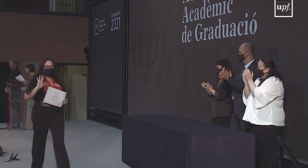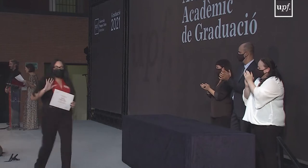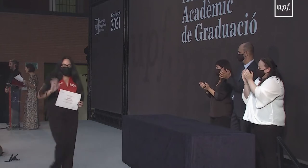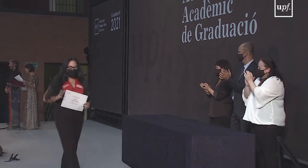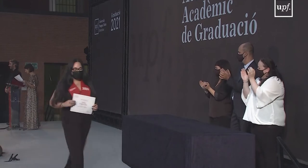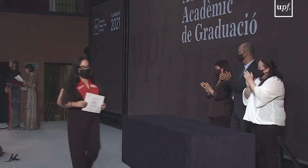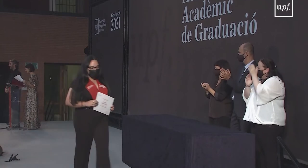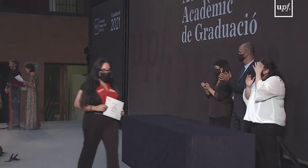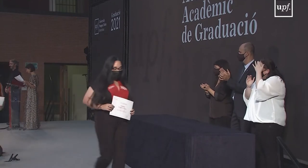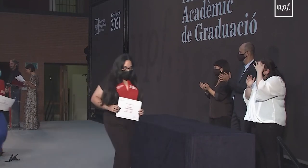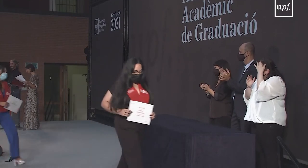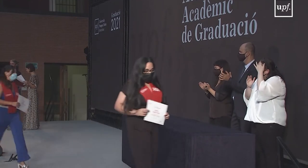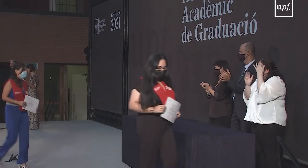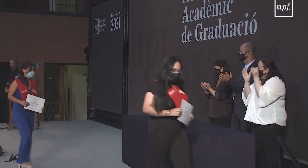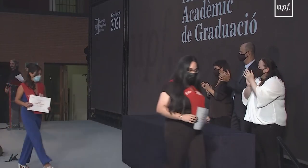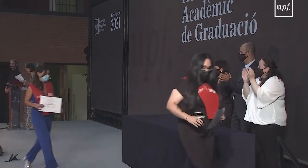Josué Costa.